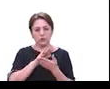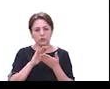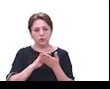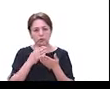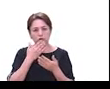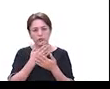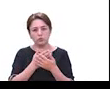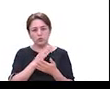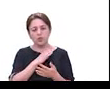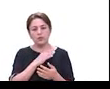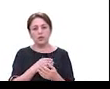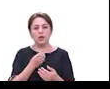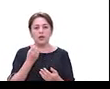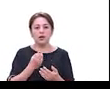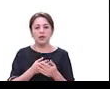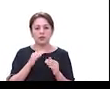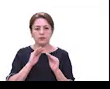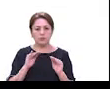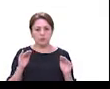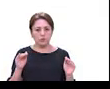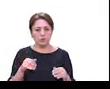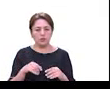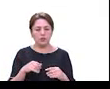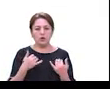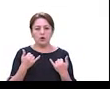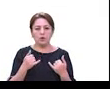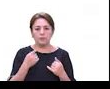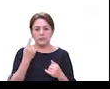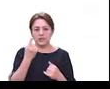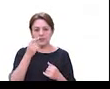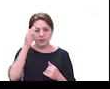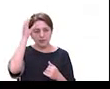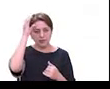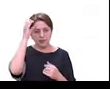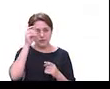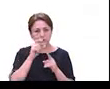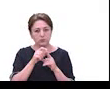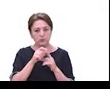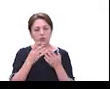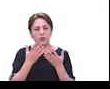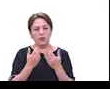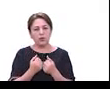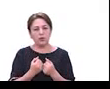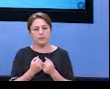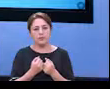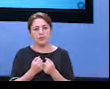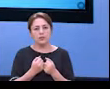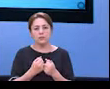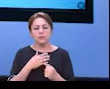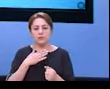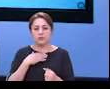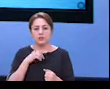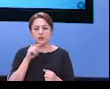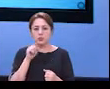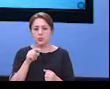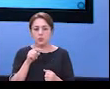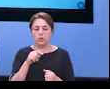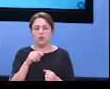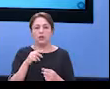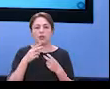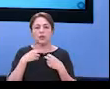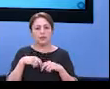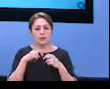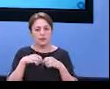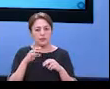so'ralgan. Qadrli o'quvchilar, keling, bitta hikmatli so'zni olib, biz uni tahlil